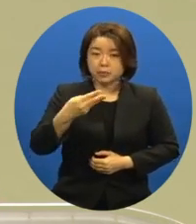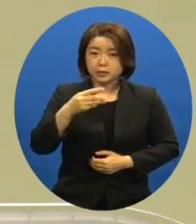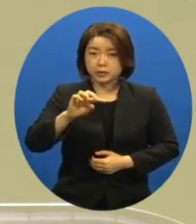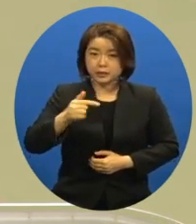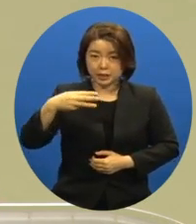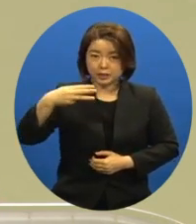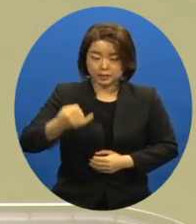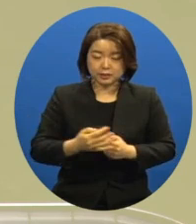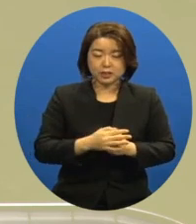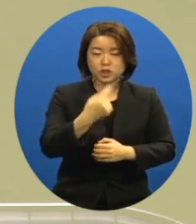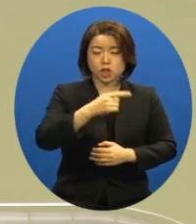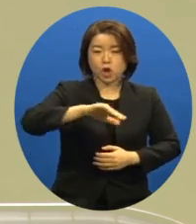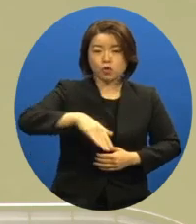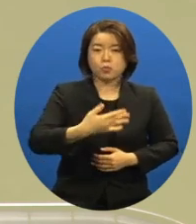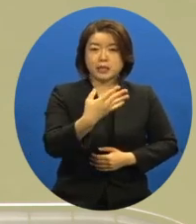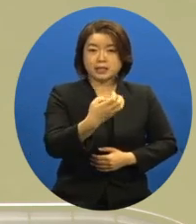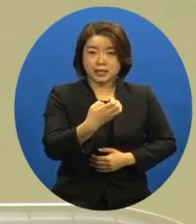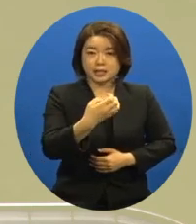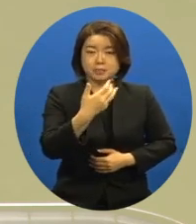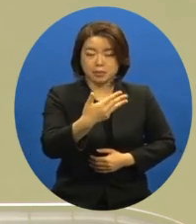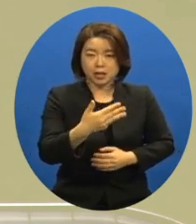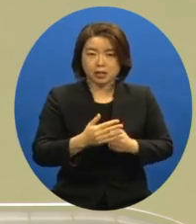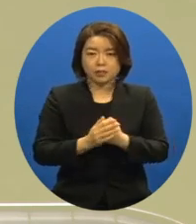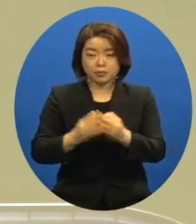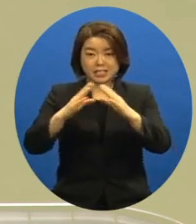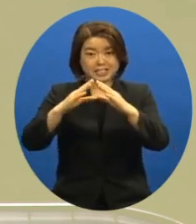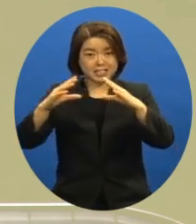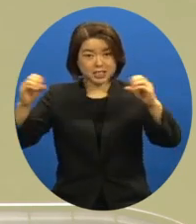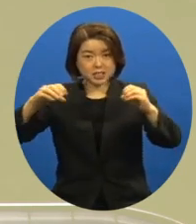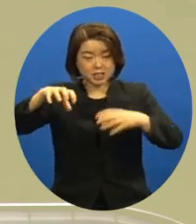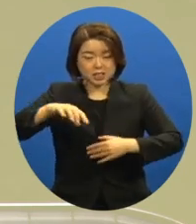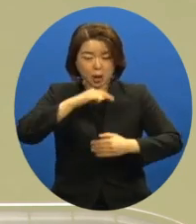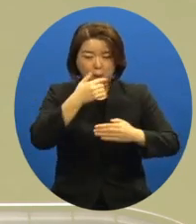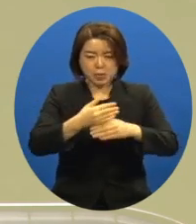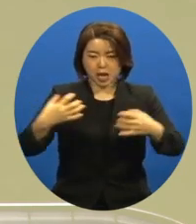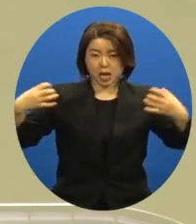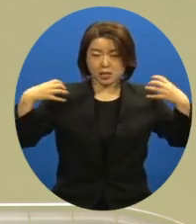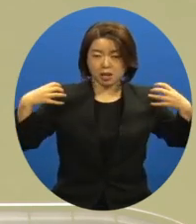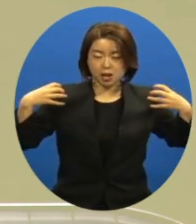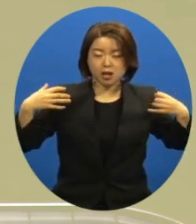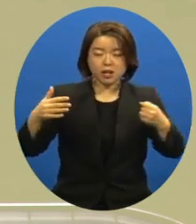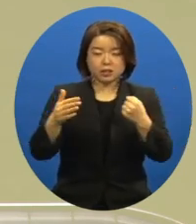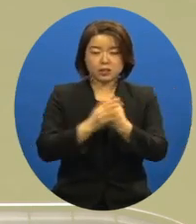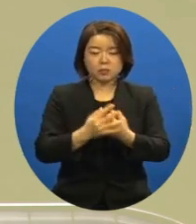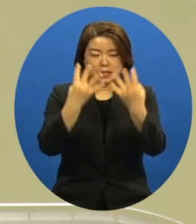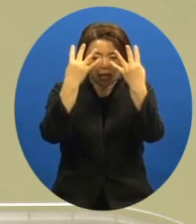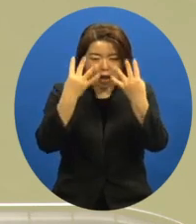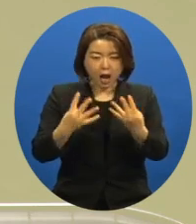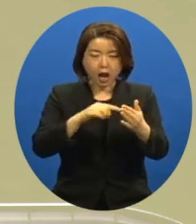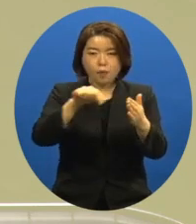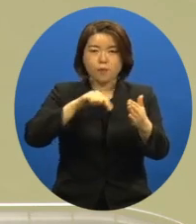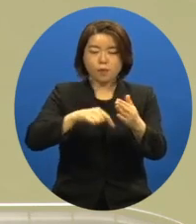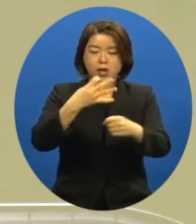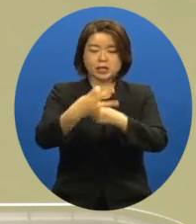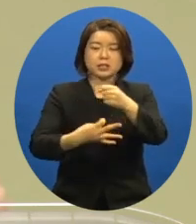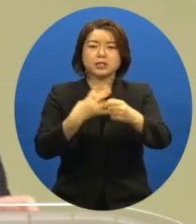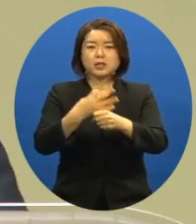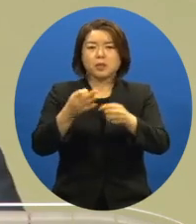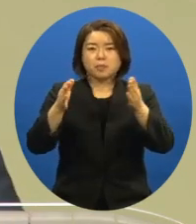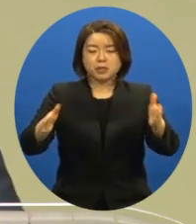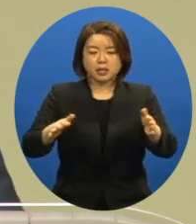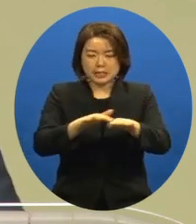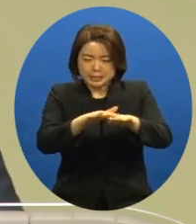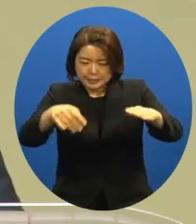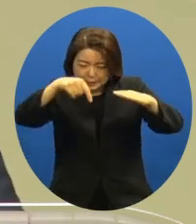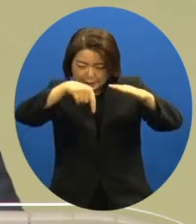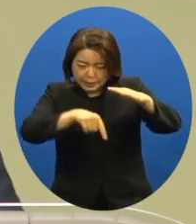1948년 공산화된 루마니아 정권에 의해서 그가 감옥에 들어가서 14년 동안 꼼짝없이 지하